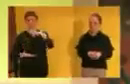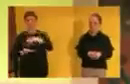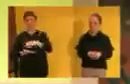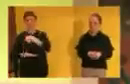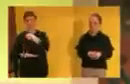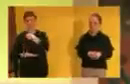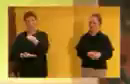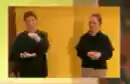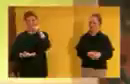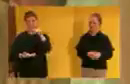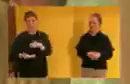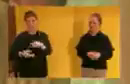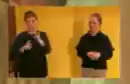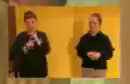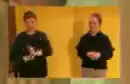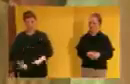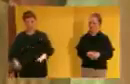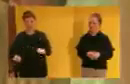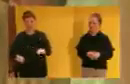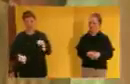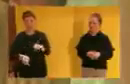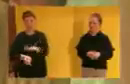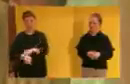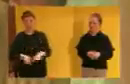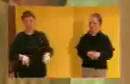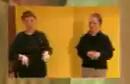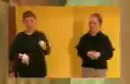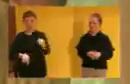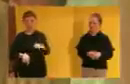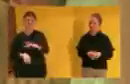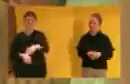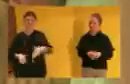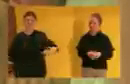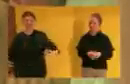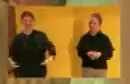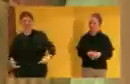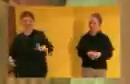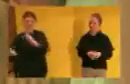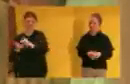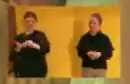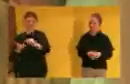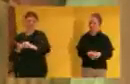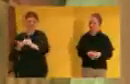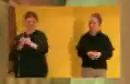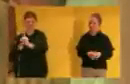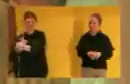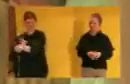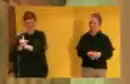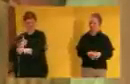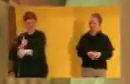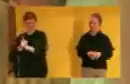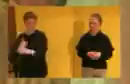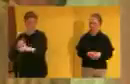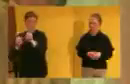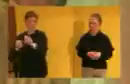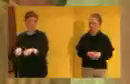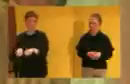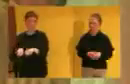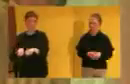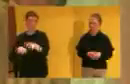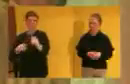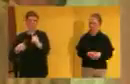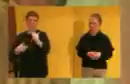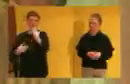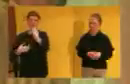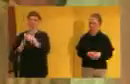dass die Kinder sowohl in Kitas als auch in Schulen gehen können. Indes, ich möchte Ihnen nicht ausweichend antworten, das